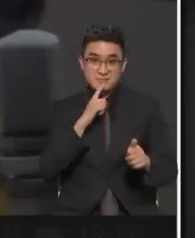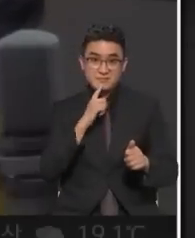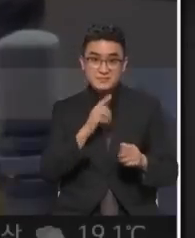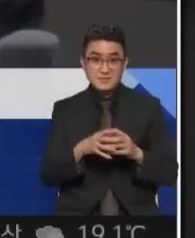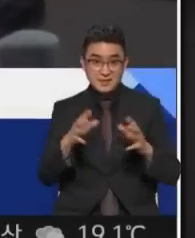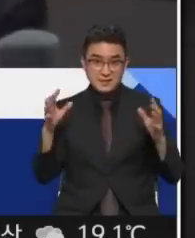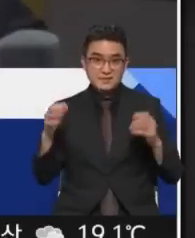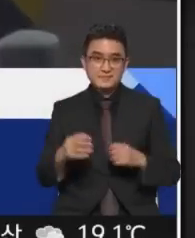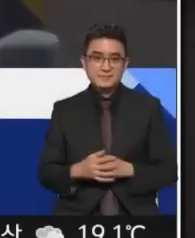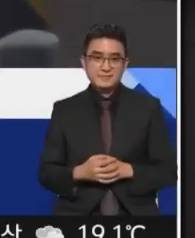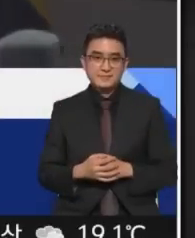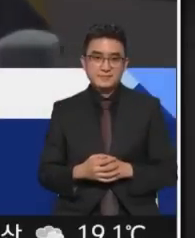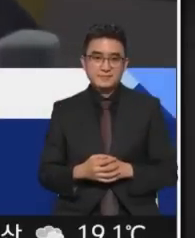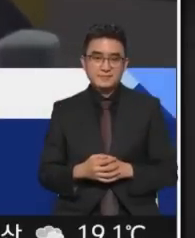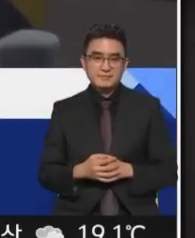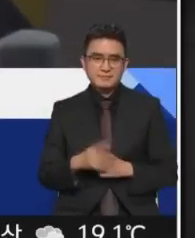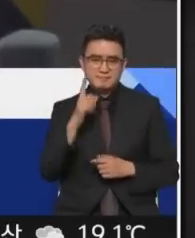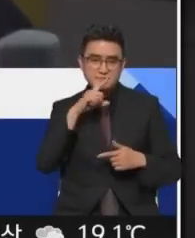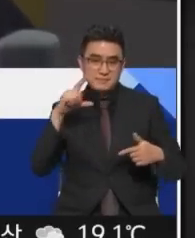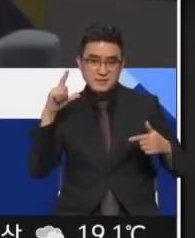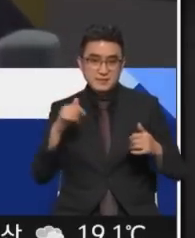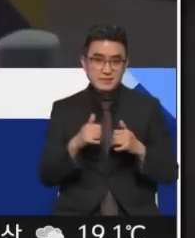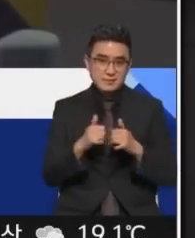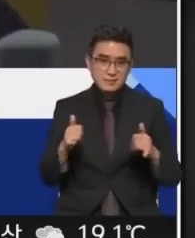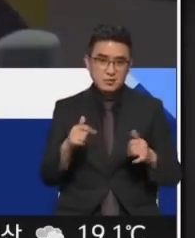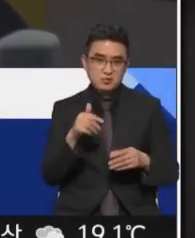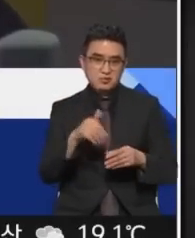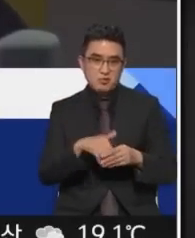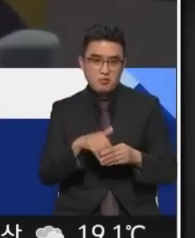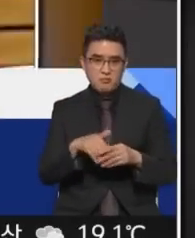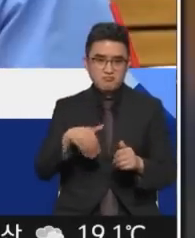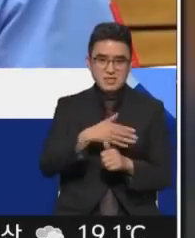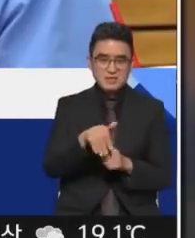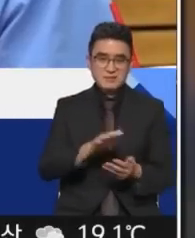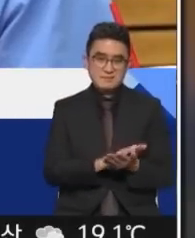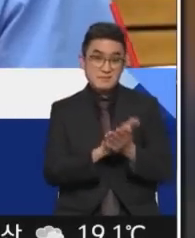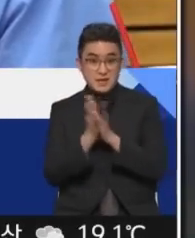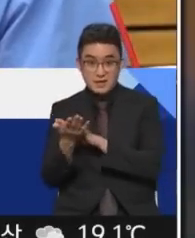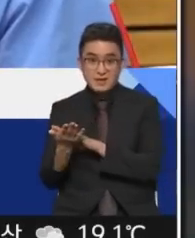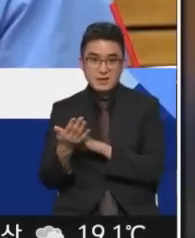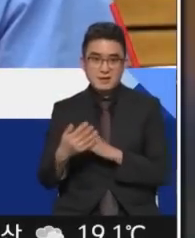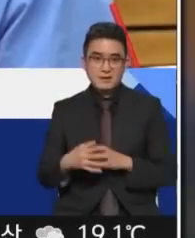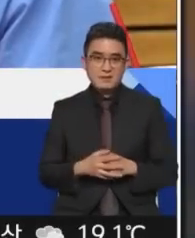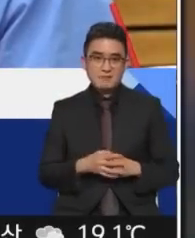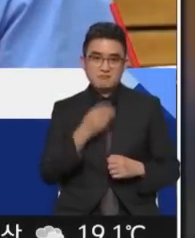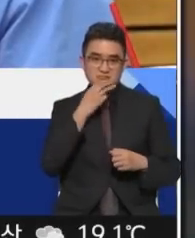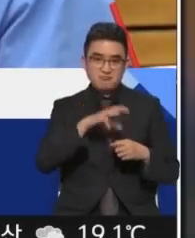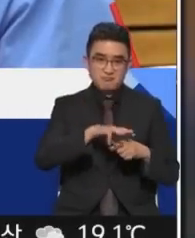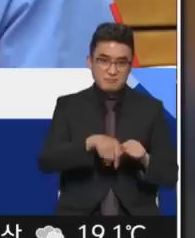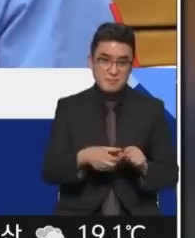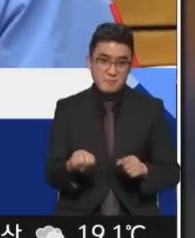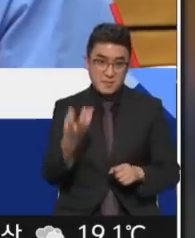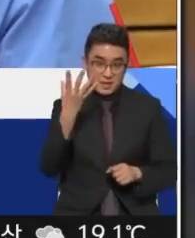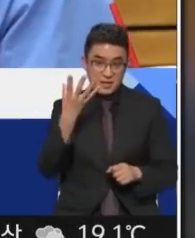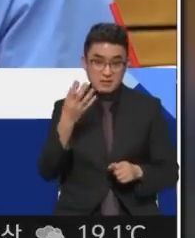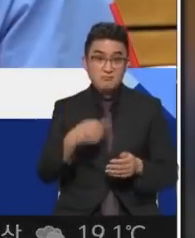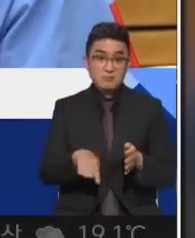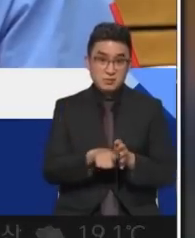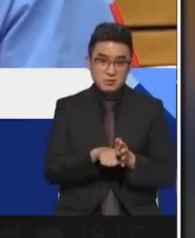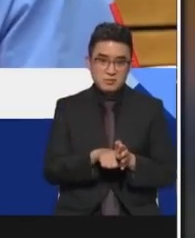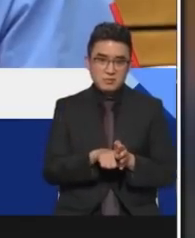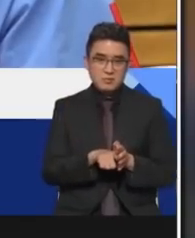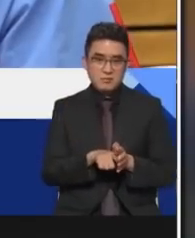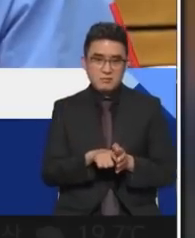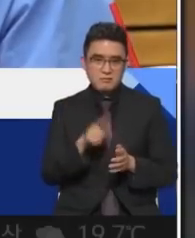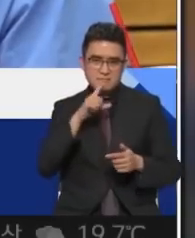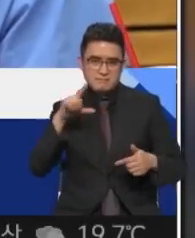치어리드 같은 분이 나와서 그런 분이 또 선거 분위기를 확 이끌기도 하거든요. 그렇죠. 수도권을 파고들기 위한 그런 어떤 신선한